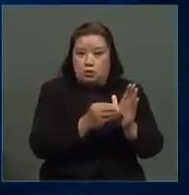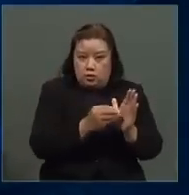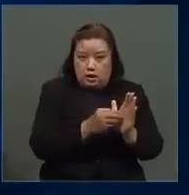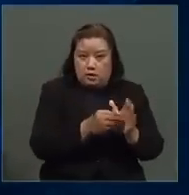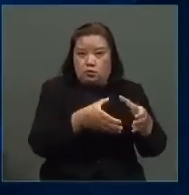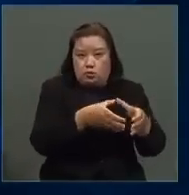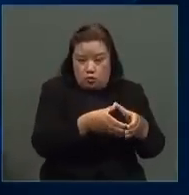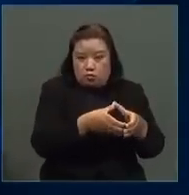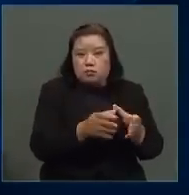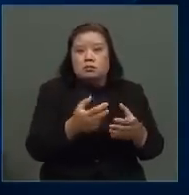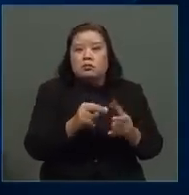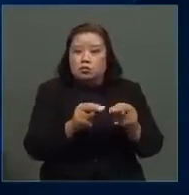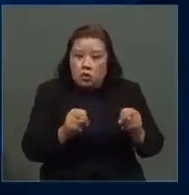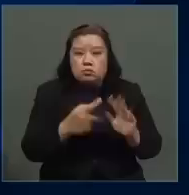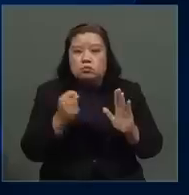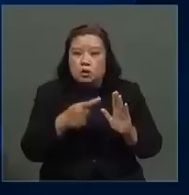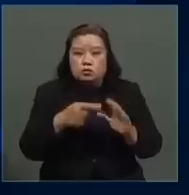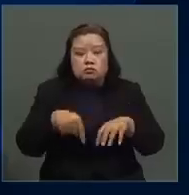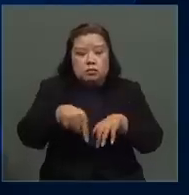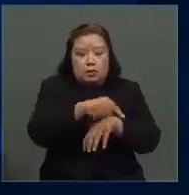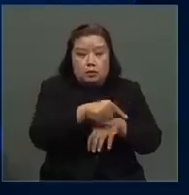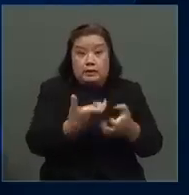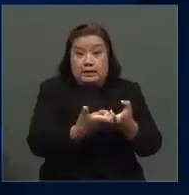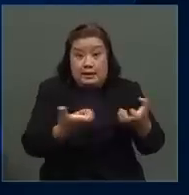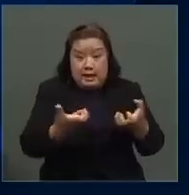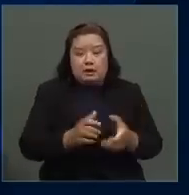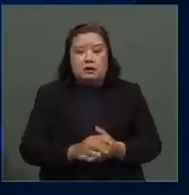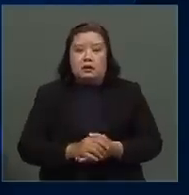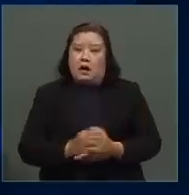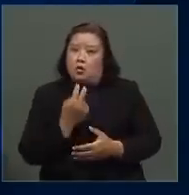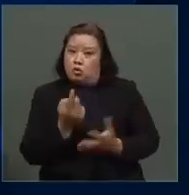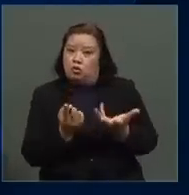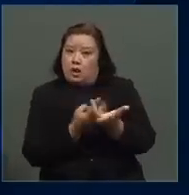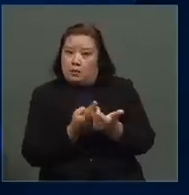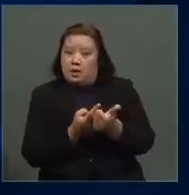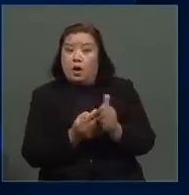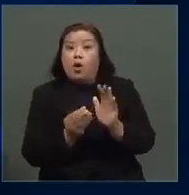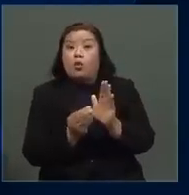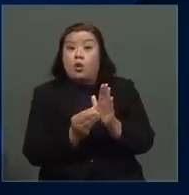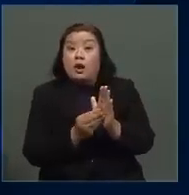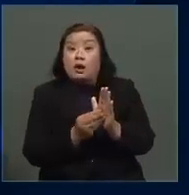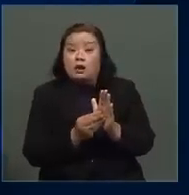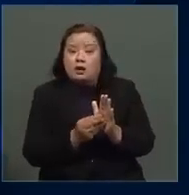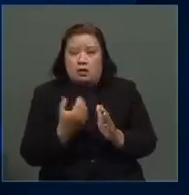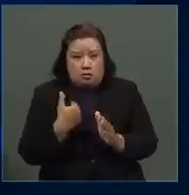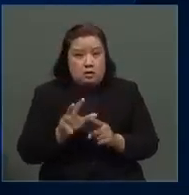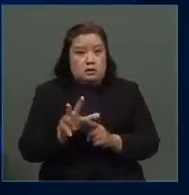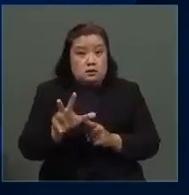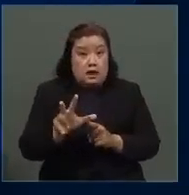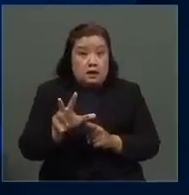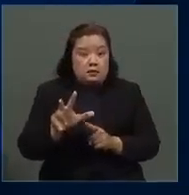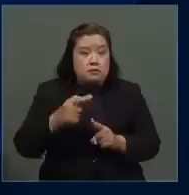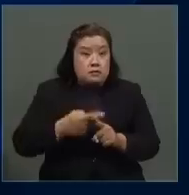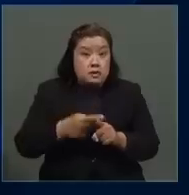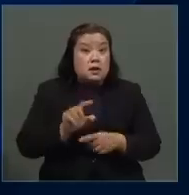ออกไปนะคะจะเห็นได้ชัดเลยเขาว่าว่าในส่วนของกทม.ที่เป็นตัวเลขของ 3พฤษภาคม